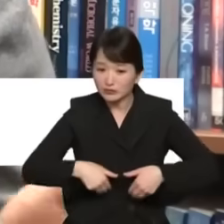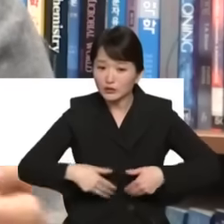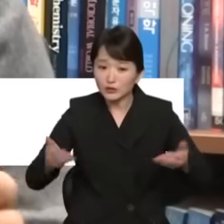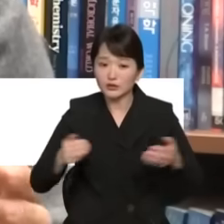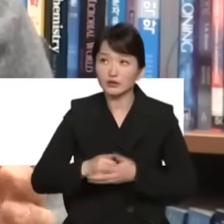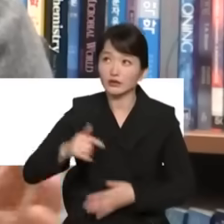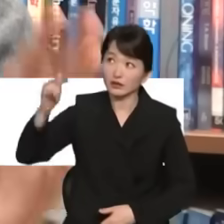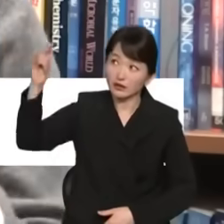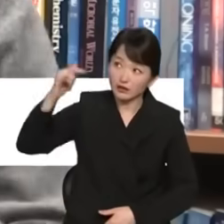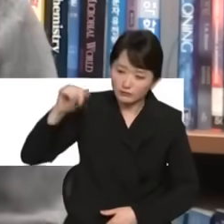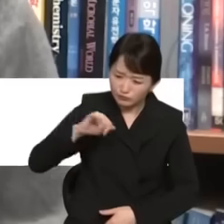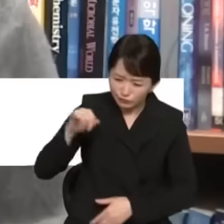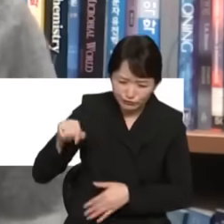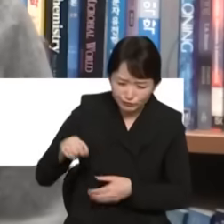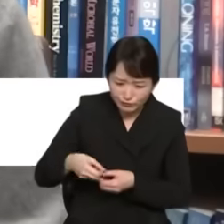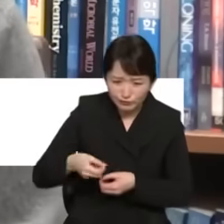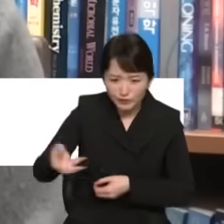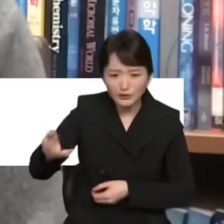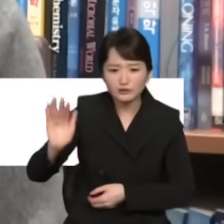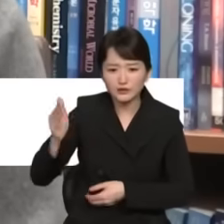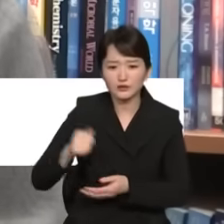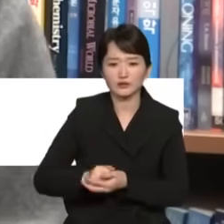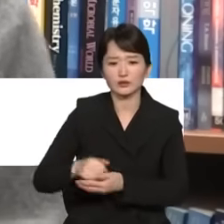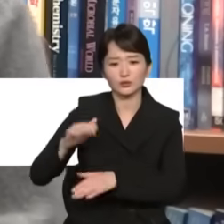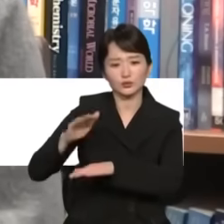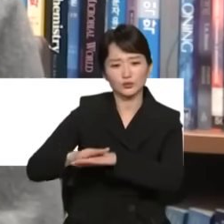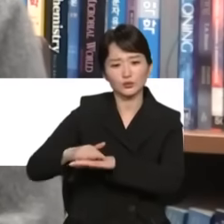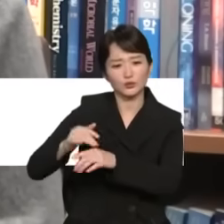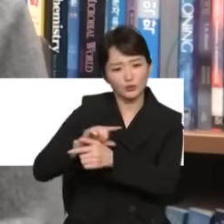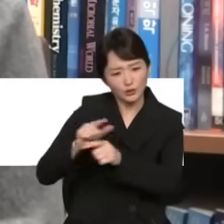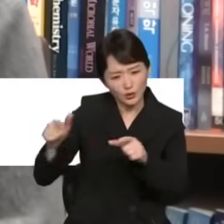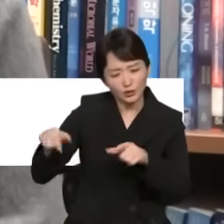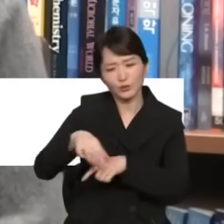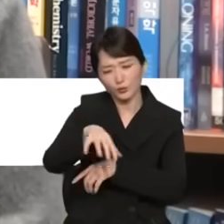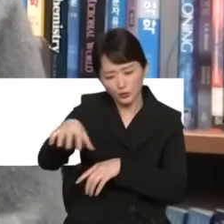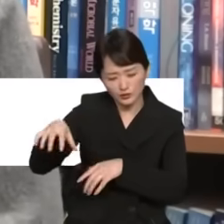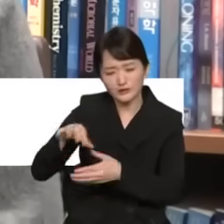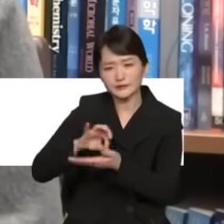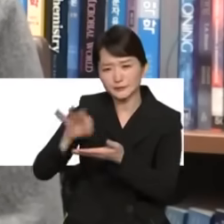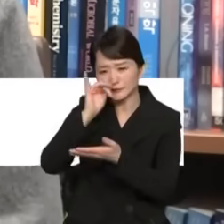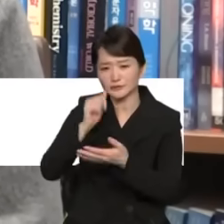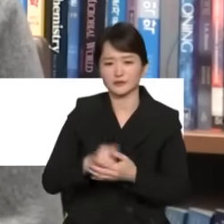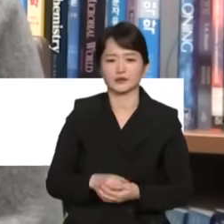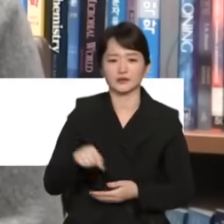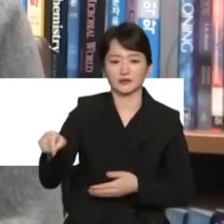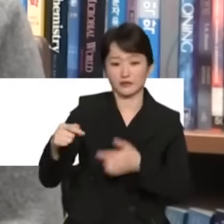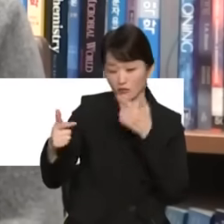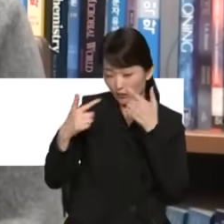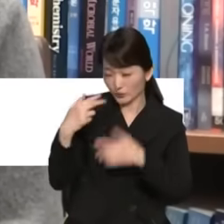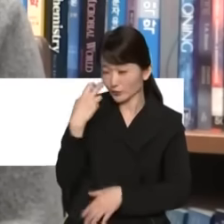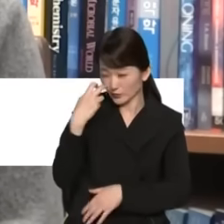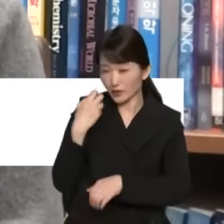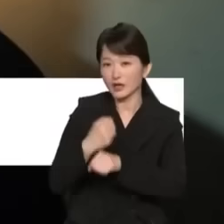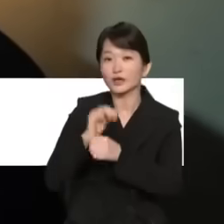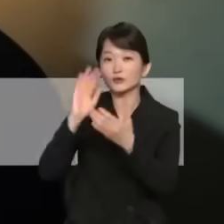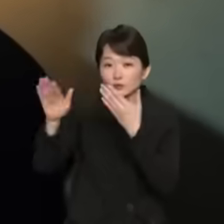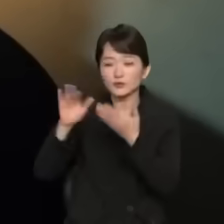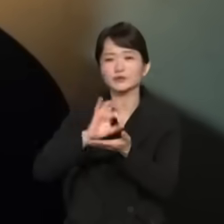제공하면 되지 않습니까? 농업기술센터들이 그렇게 하고 있습니다. 하지만 점검을 해서 내보내야 되죠. 정확하게 통제성이